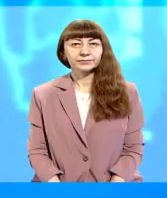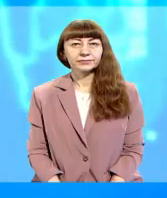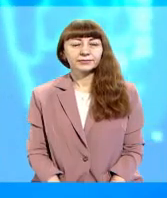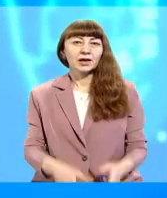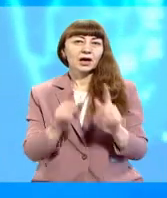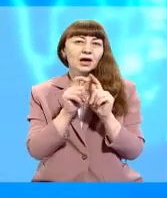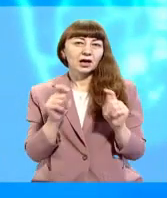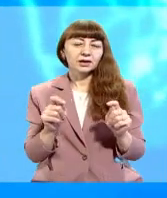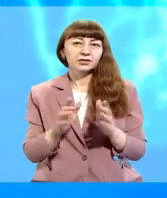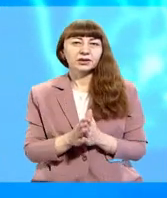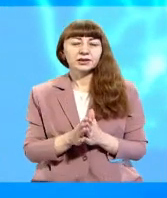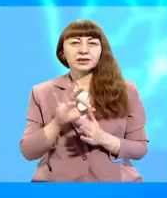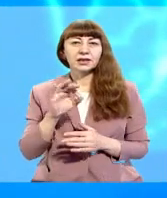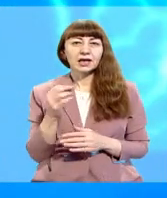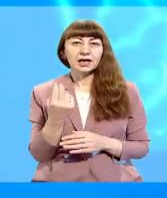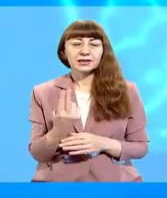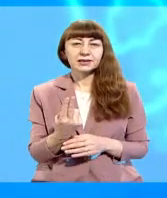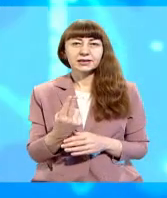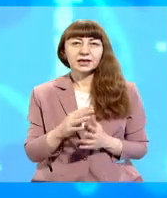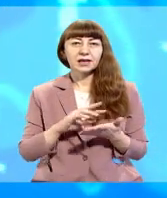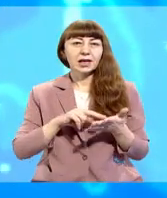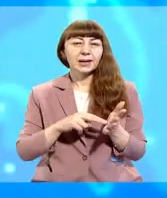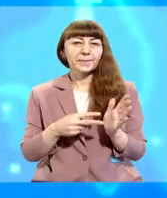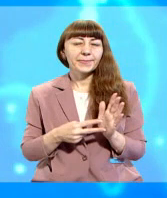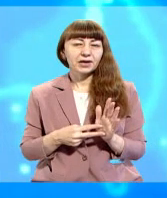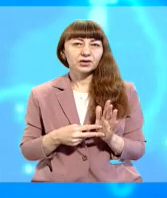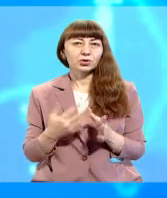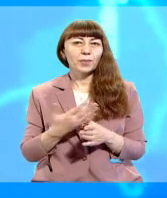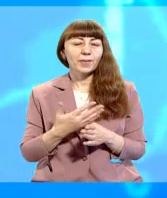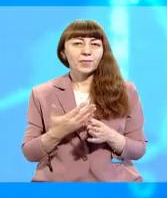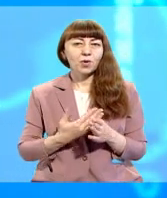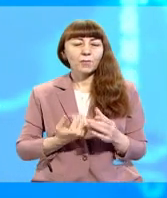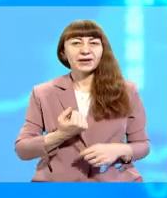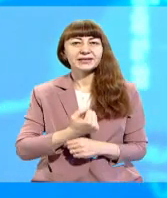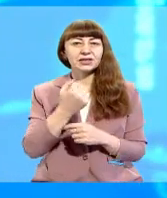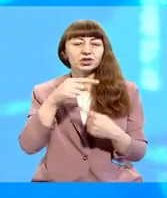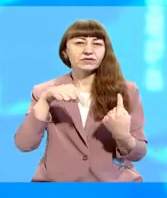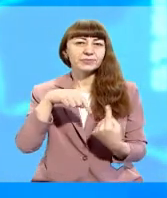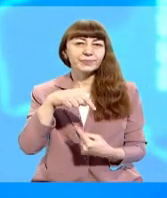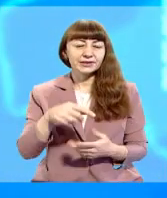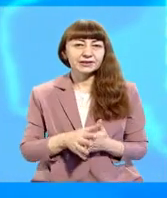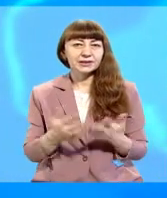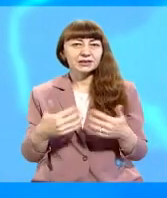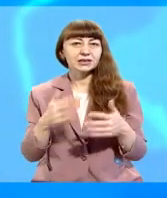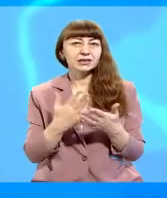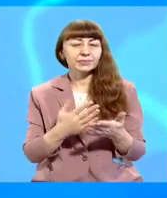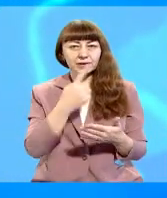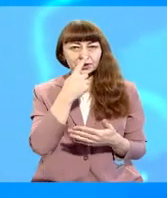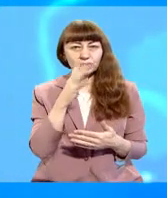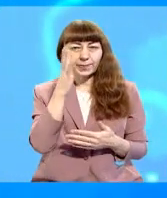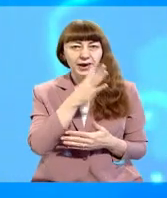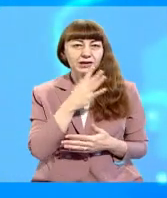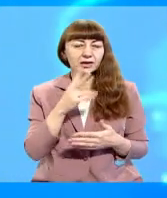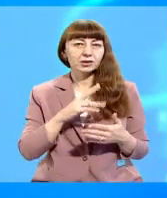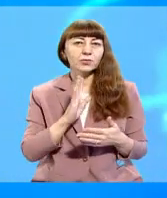Елімізде іске қосылған ұлттық жоба кәсіпкерлікті қолдауды әрі қарай жетілдіруді көздейді. Соның арасында алдағы 5 жылда шағын және орта